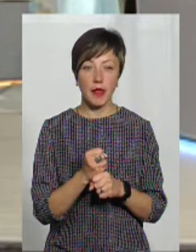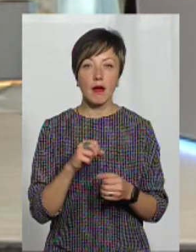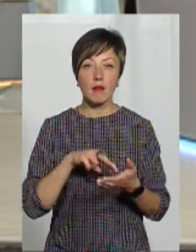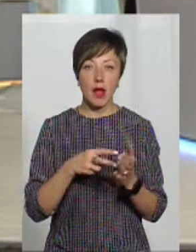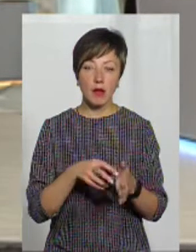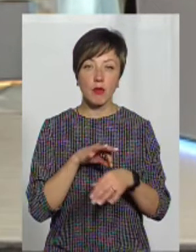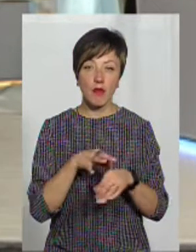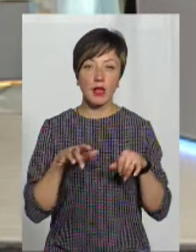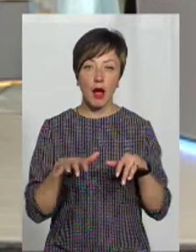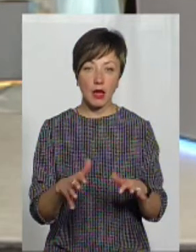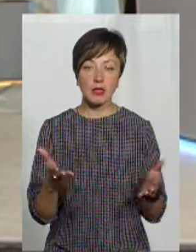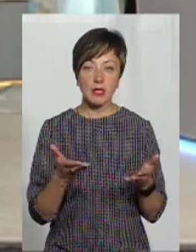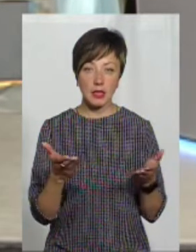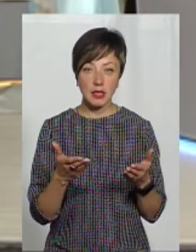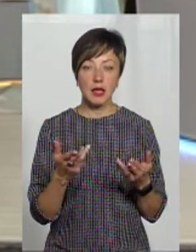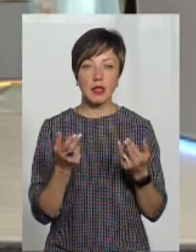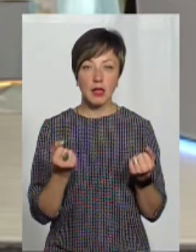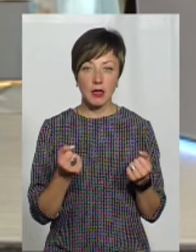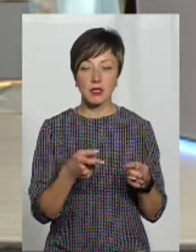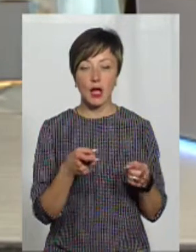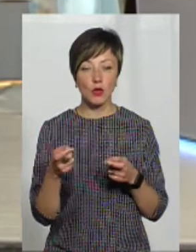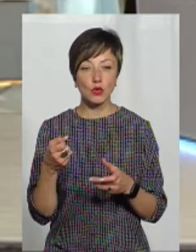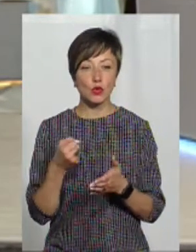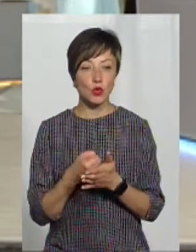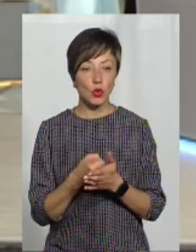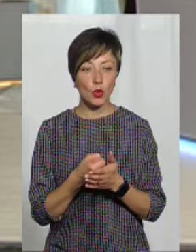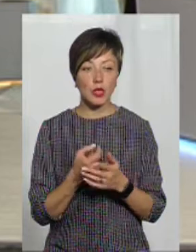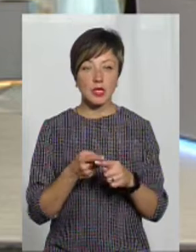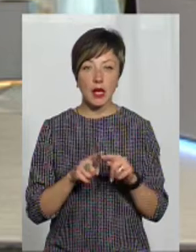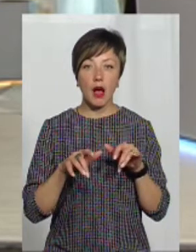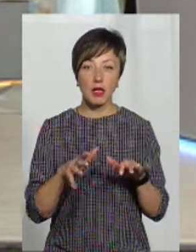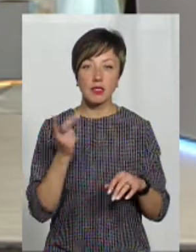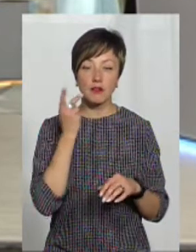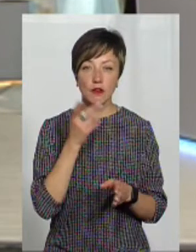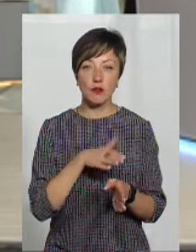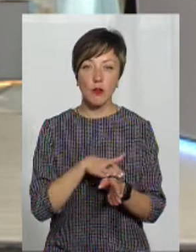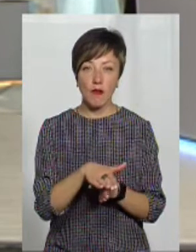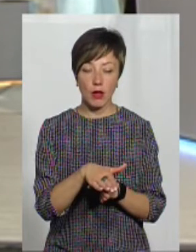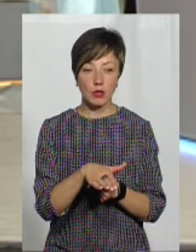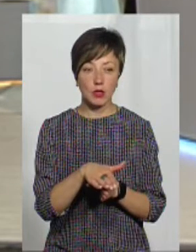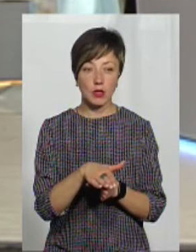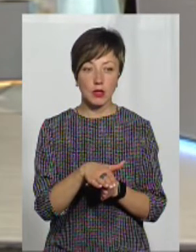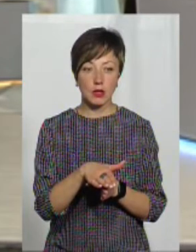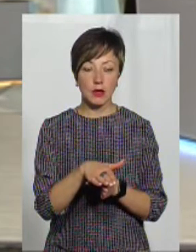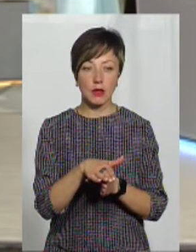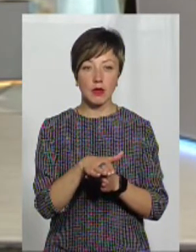плані проведення акцій якісь, так, залучення до цих акцій завжди відбувалося.